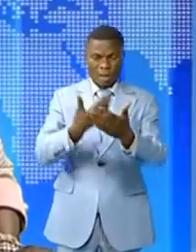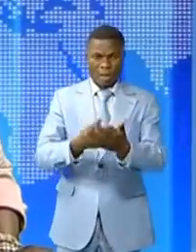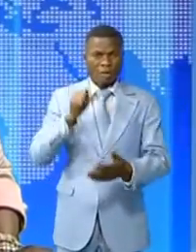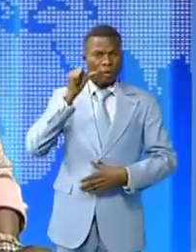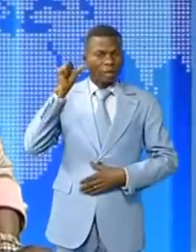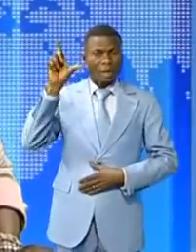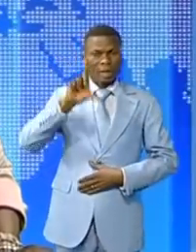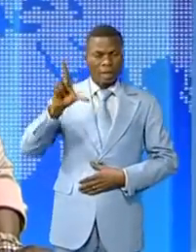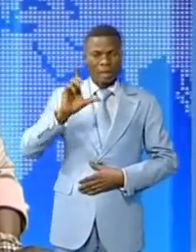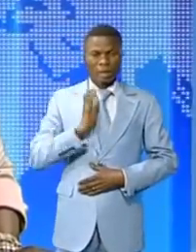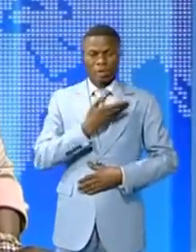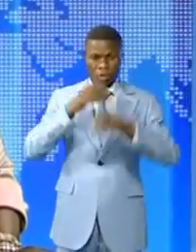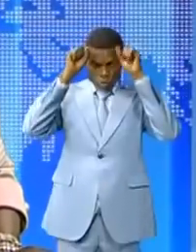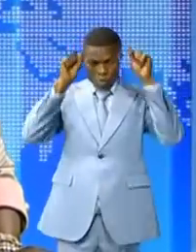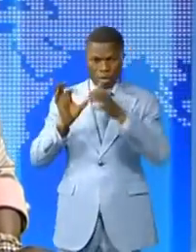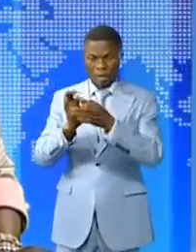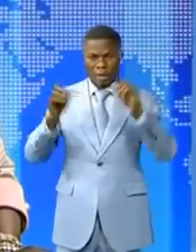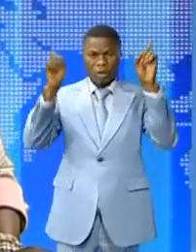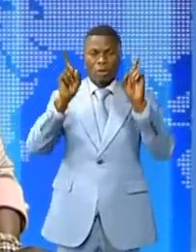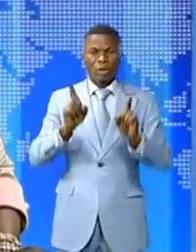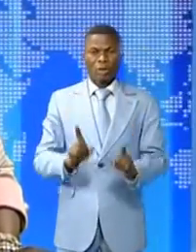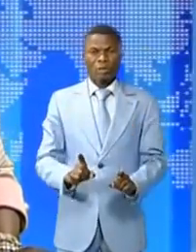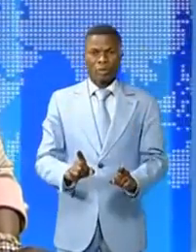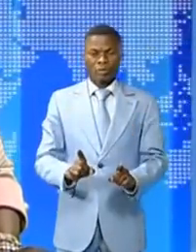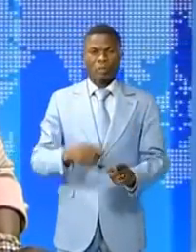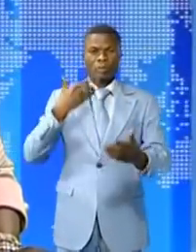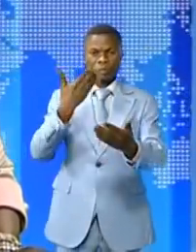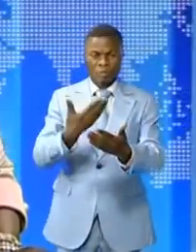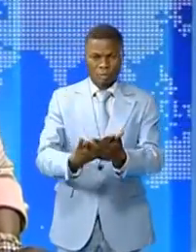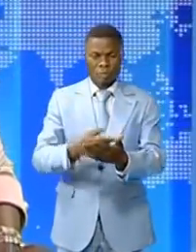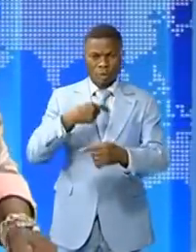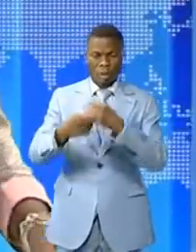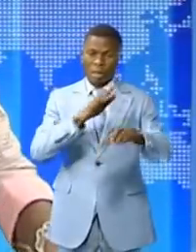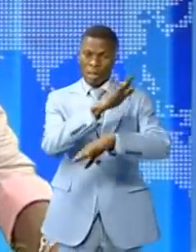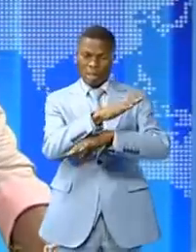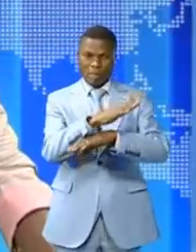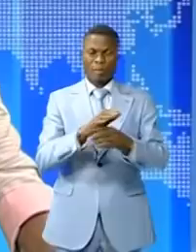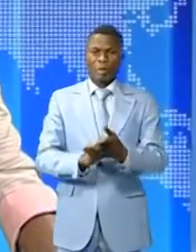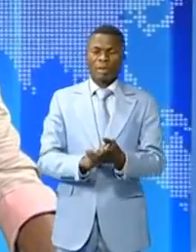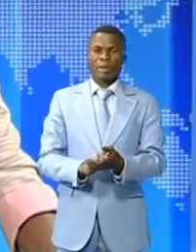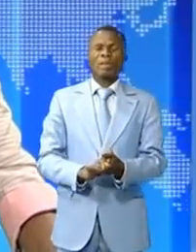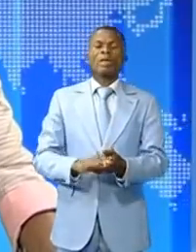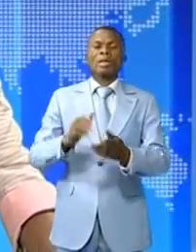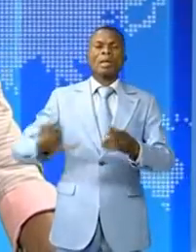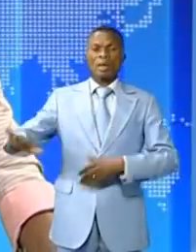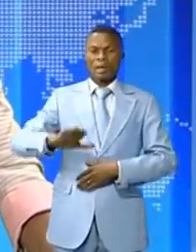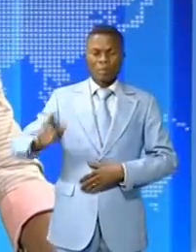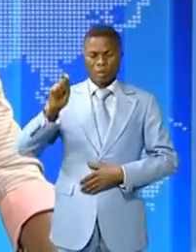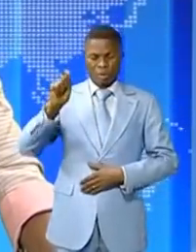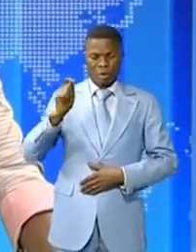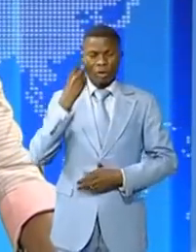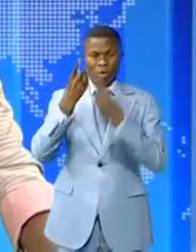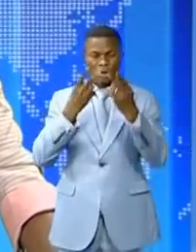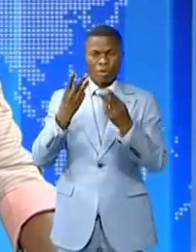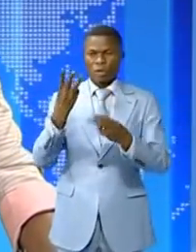président de la République et président en exercice de l'Union africaine est arrivé en début d'après-midi à Ankara. Félix Tshisekedi s'y est rendu pour une